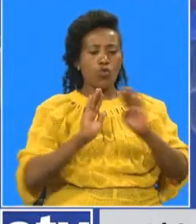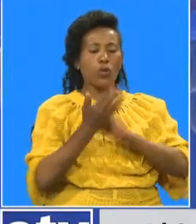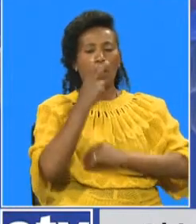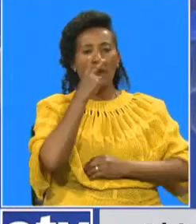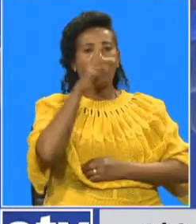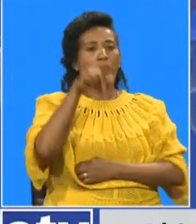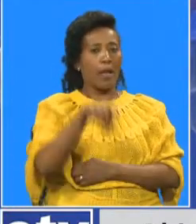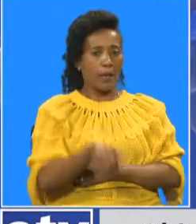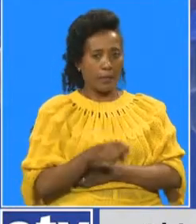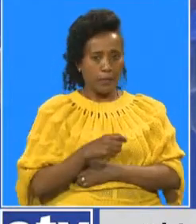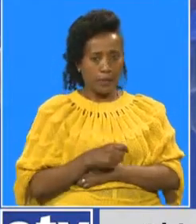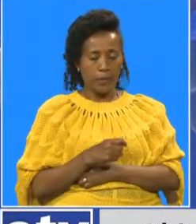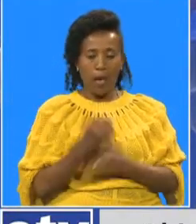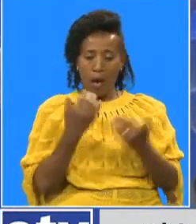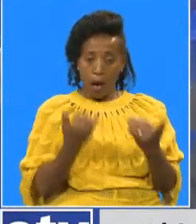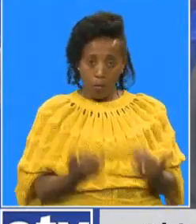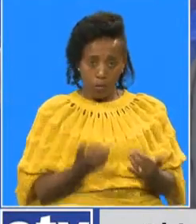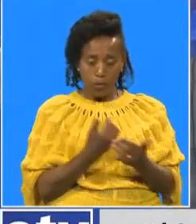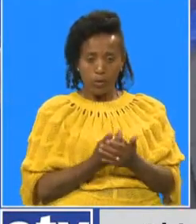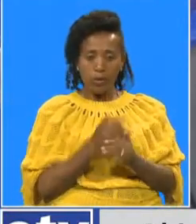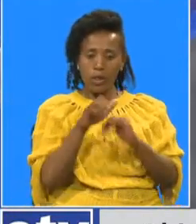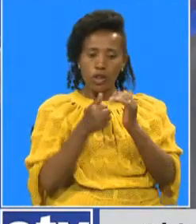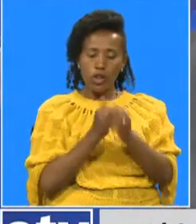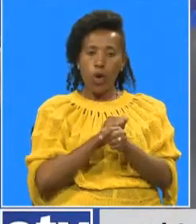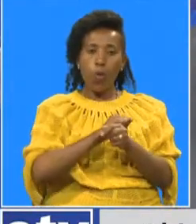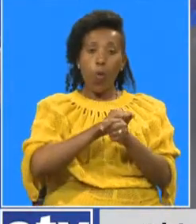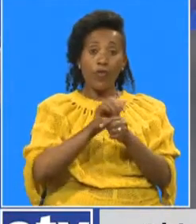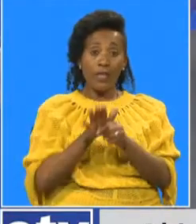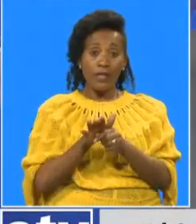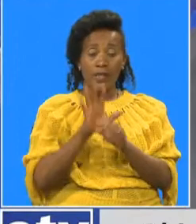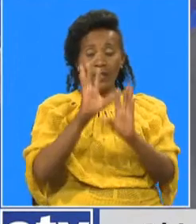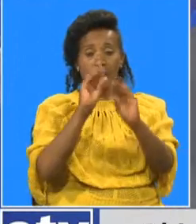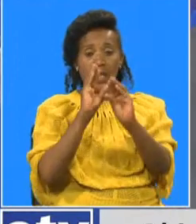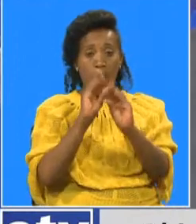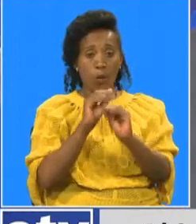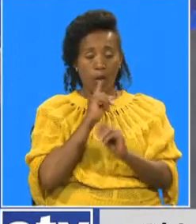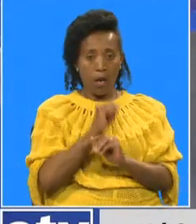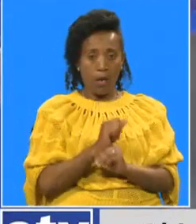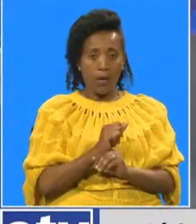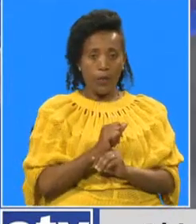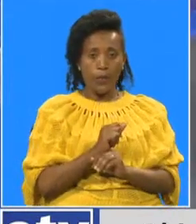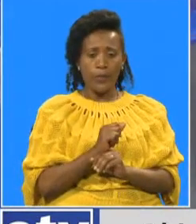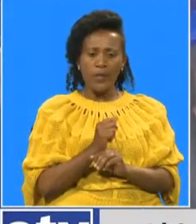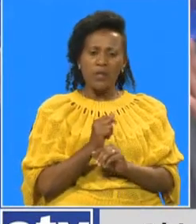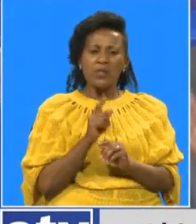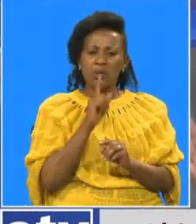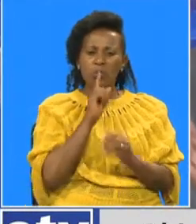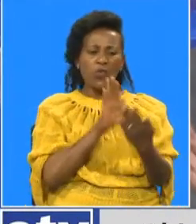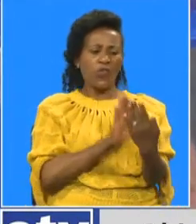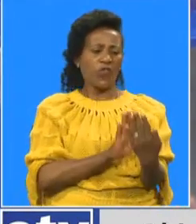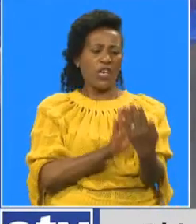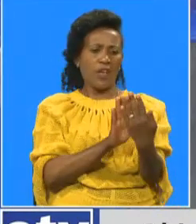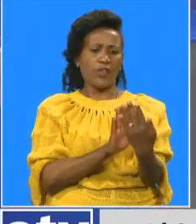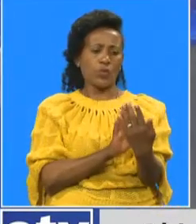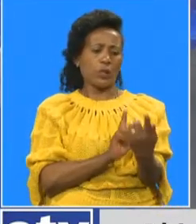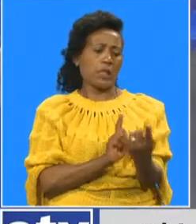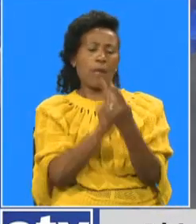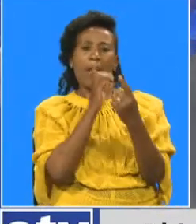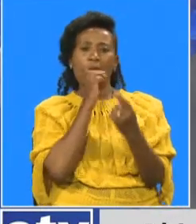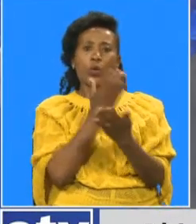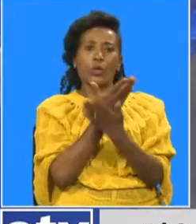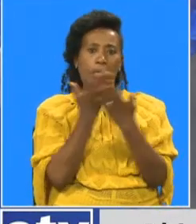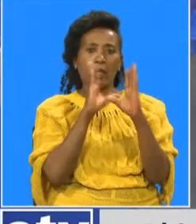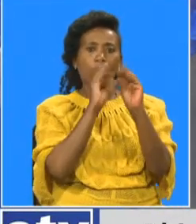መታየት አለበት። አሁን ስለ ኮቪድ ስናወራው ስለ እንዲሁ ፊት ለፊት ስለማንገጥመው ነገር